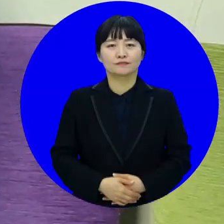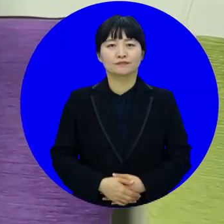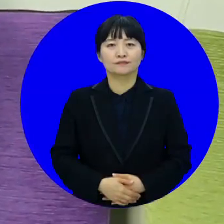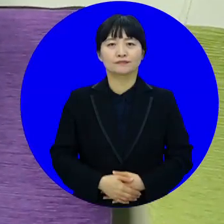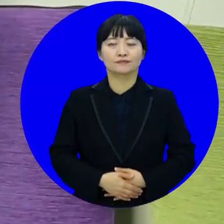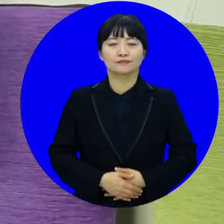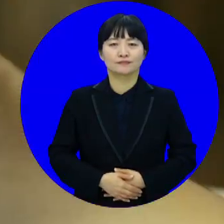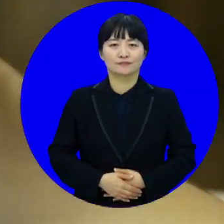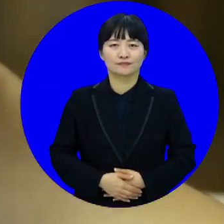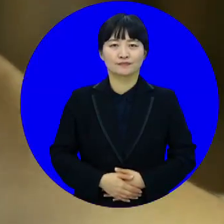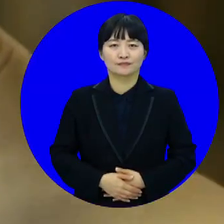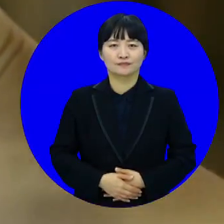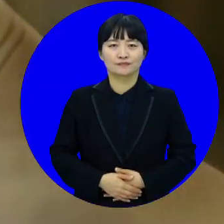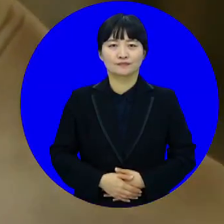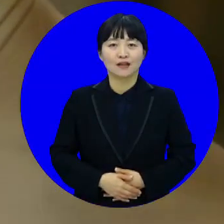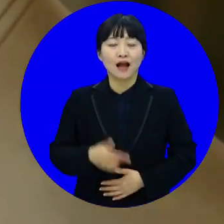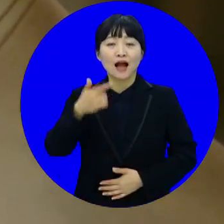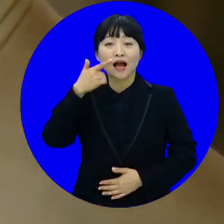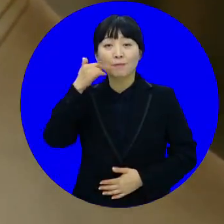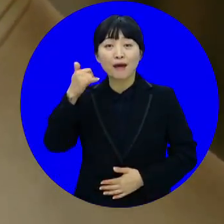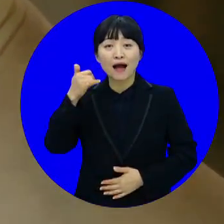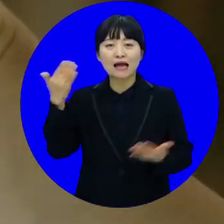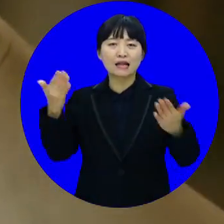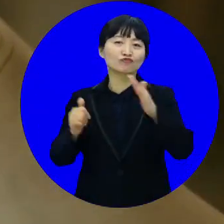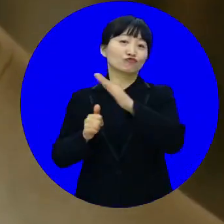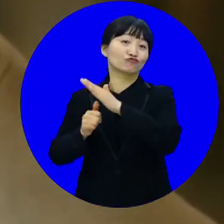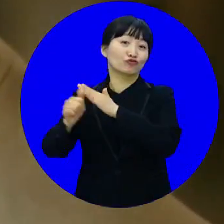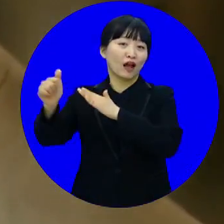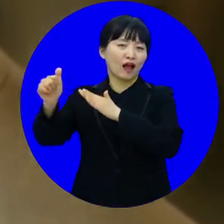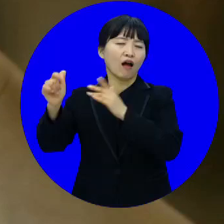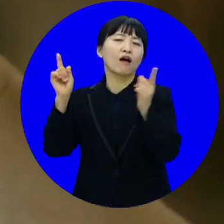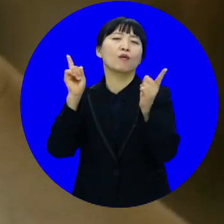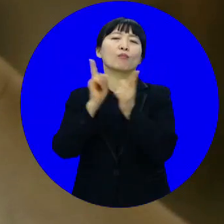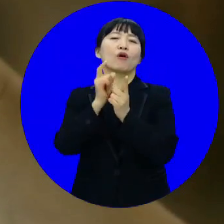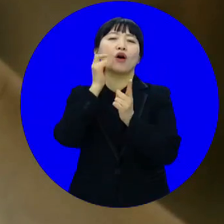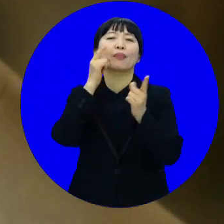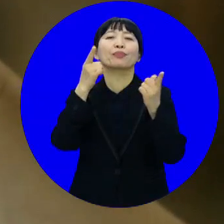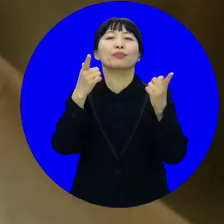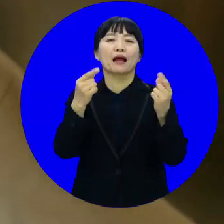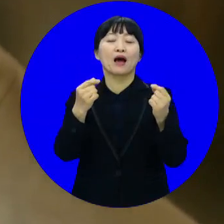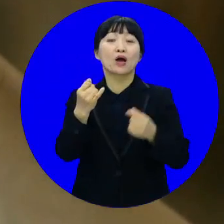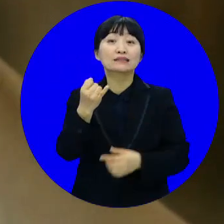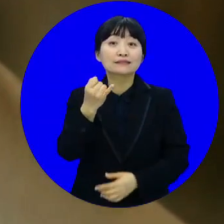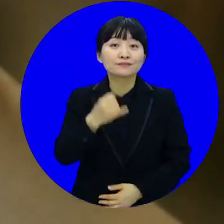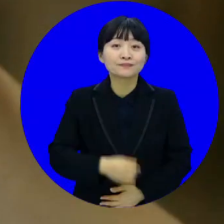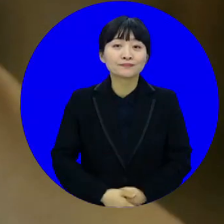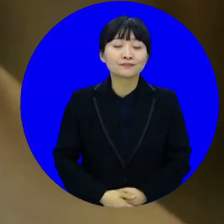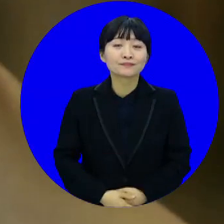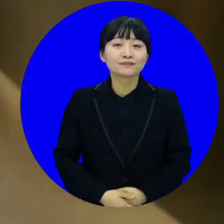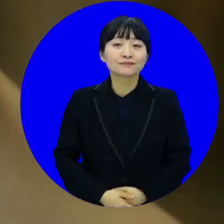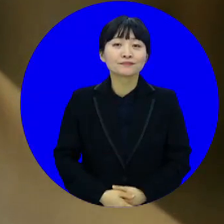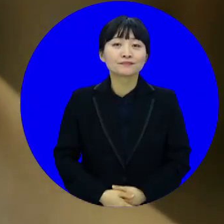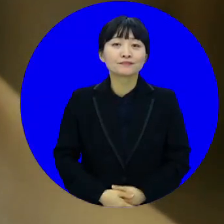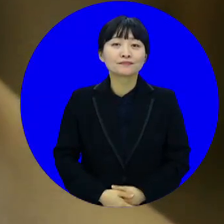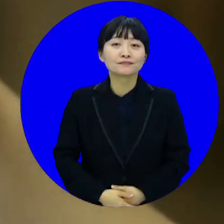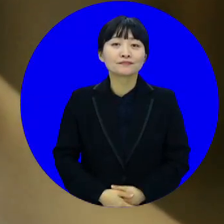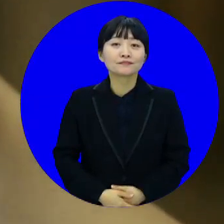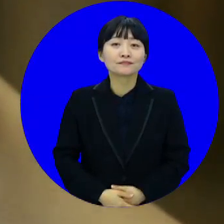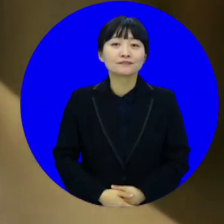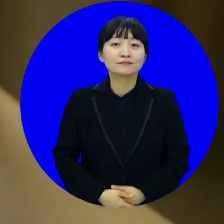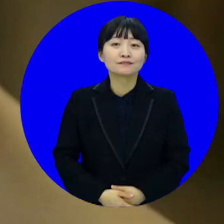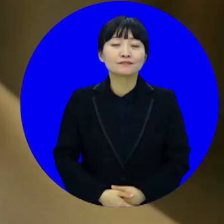예린아, 잘 있었어? 응. 아빠가 출장 가서 못 만날 것 같아.